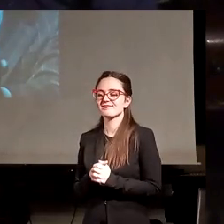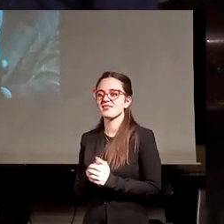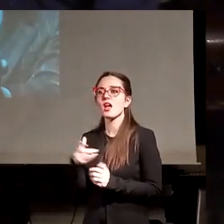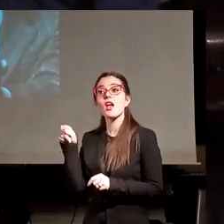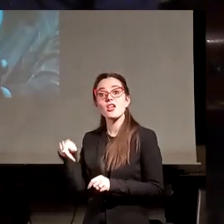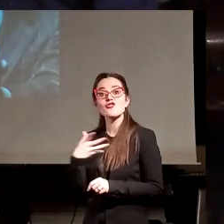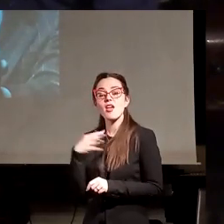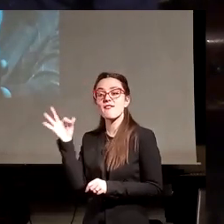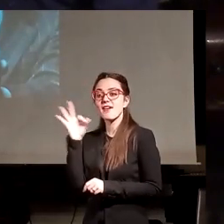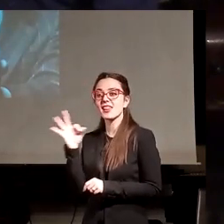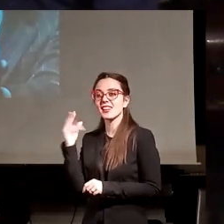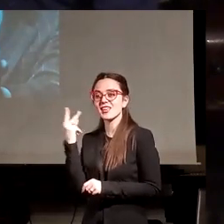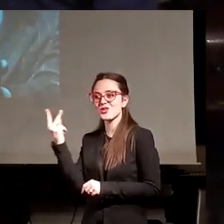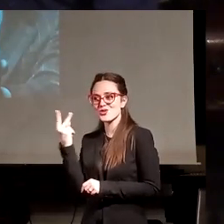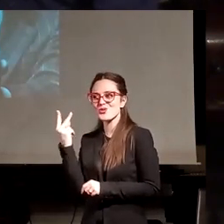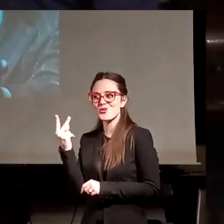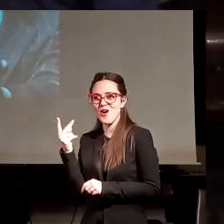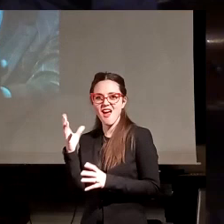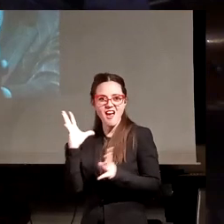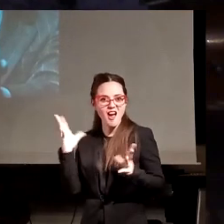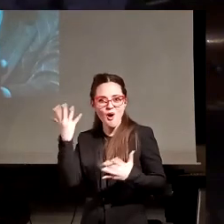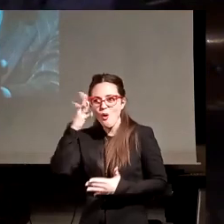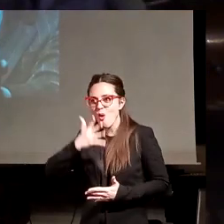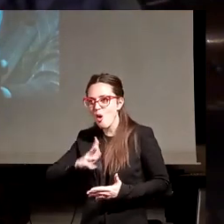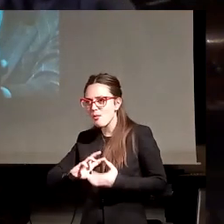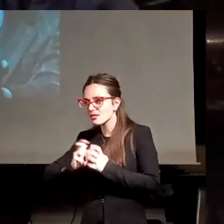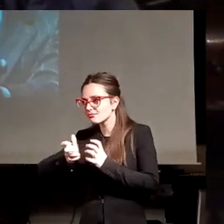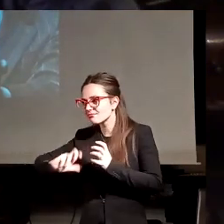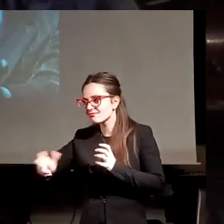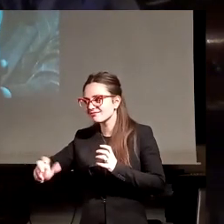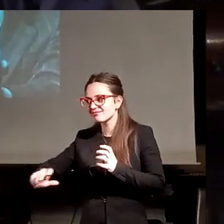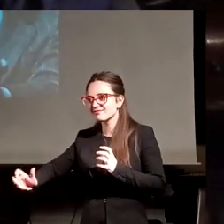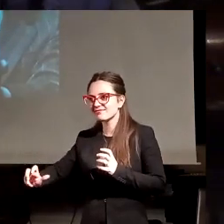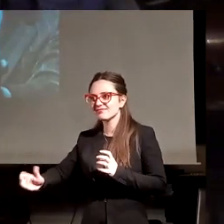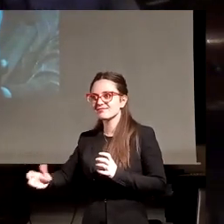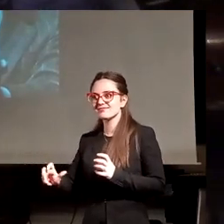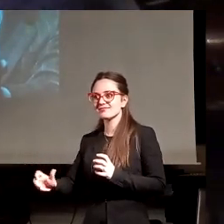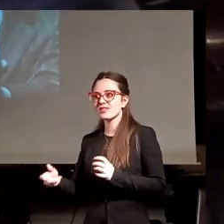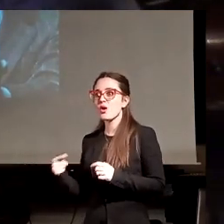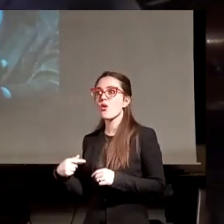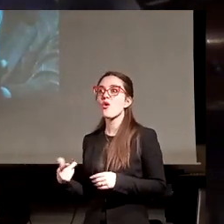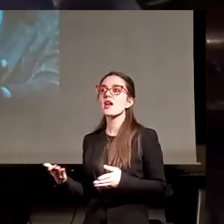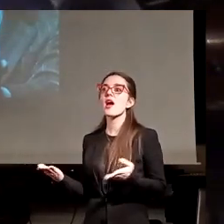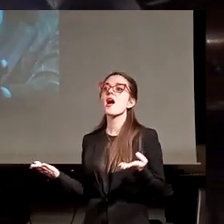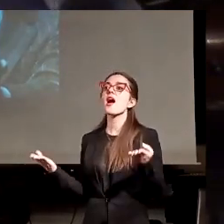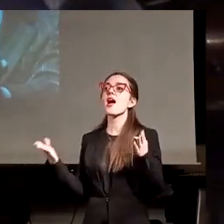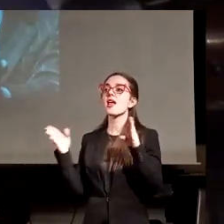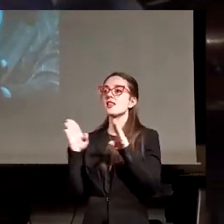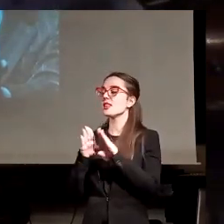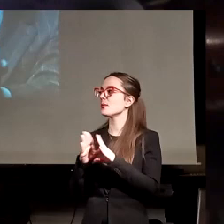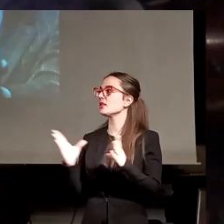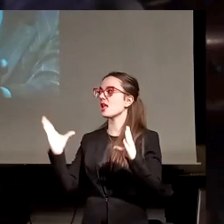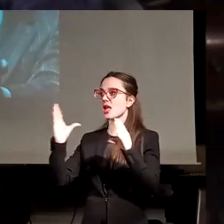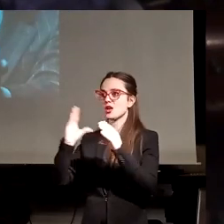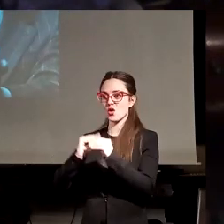scoperti si stanno moltiplicando le ombre è arrivata al momento infatti di andare ai limiti della notte quindi di nuovo di richiamare